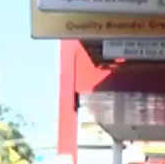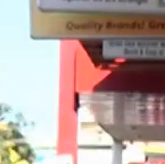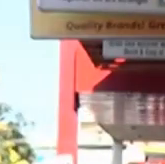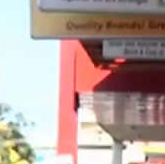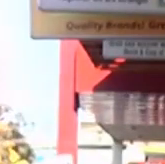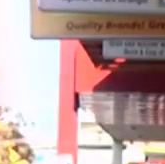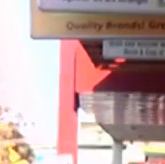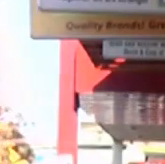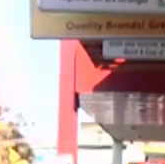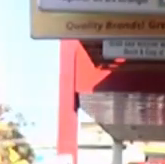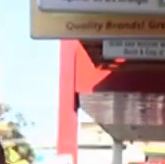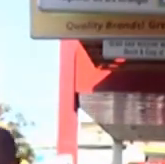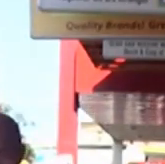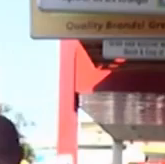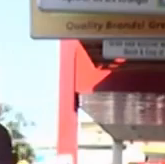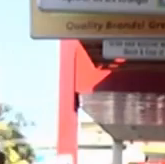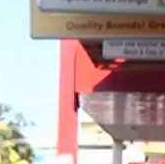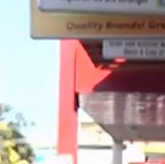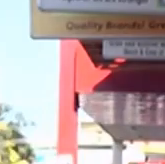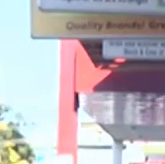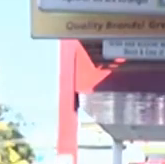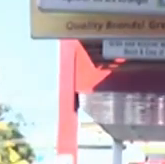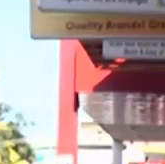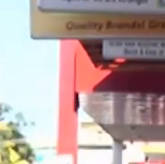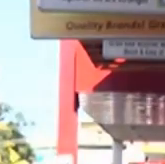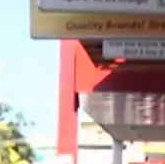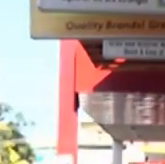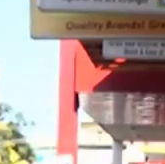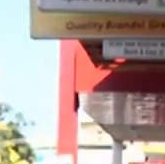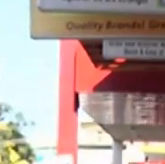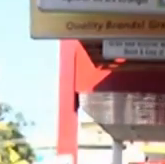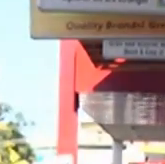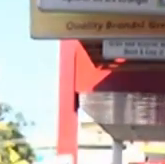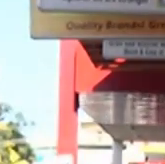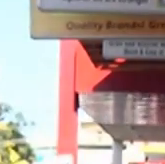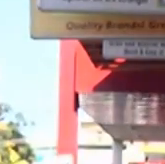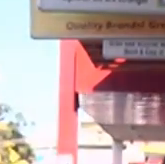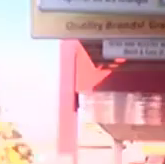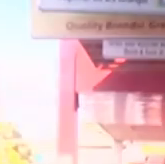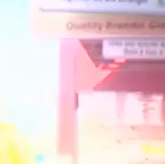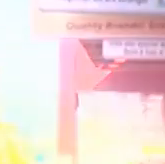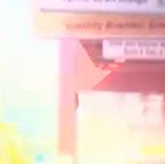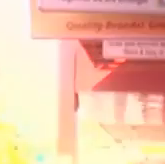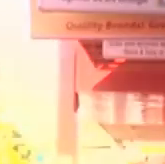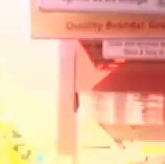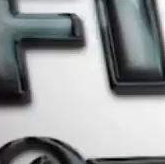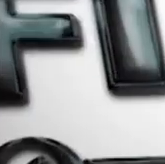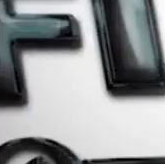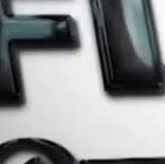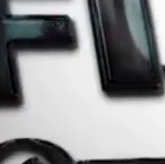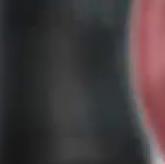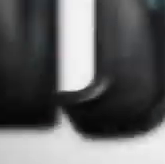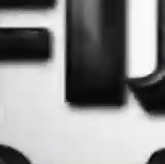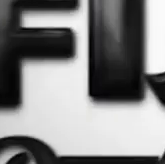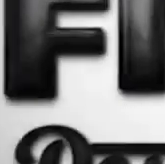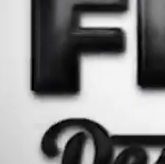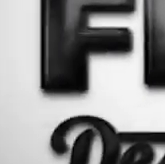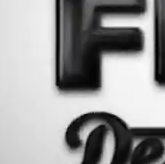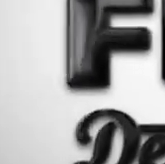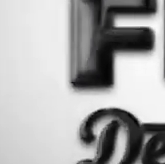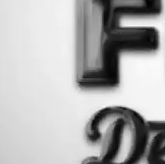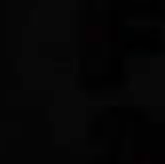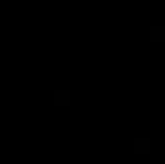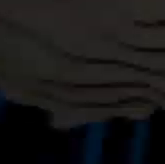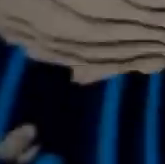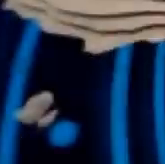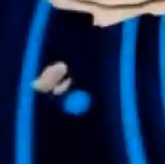मैं तो दिल्ली में रहता हूँ और रेडियो फीजी रोज सुनता हूँ. रेडियो फीजी 2 देश